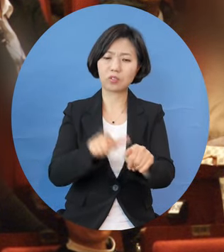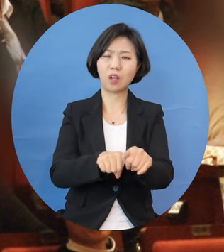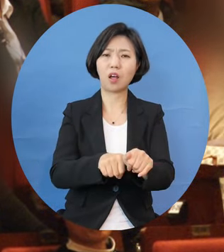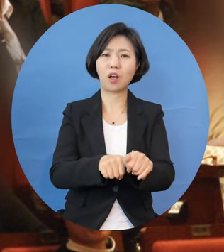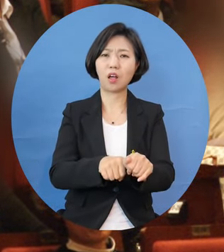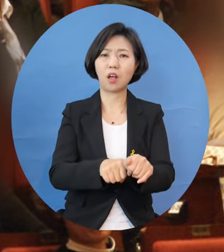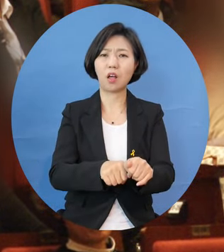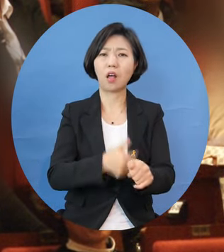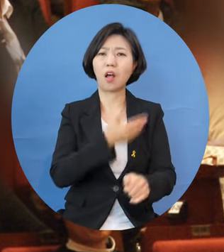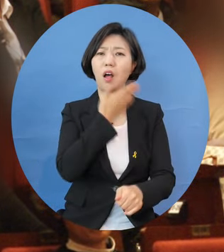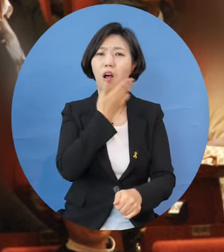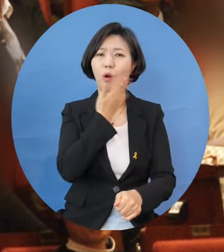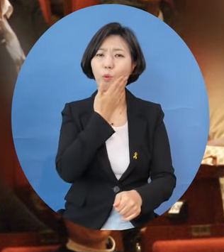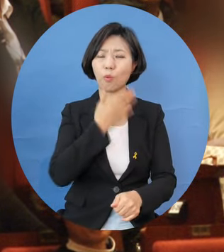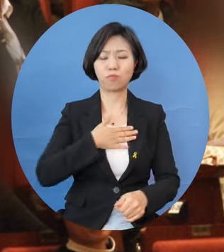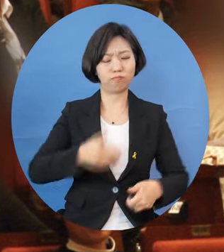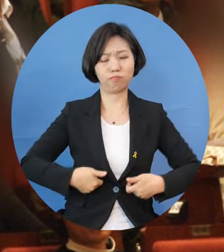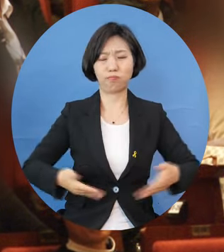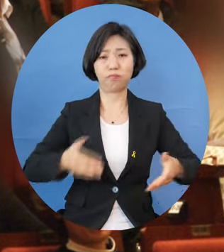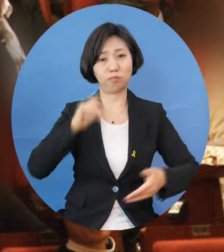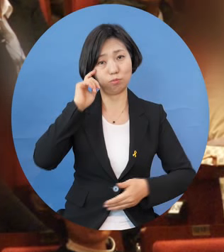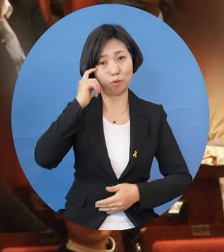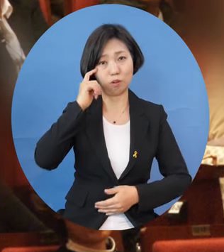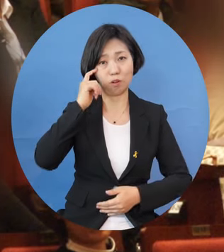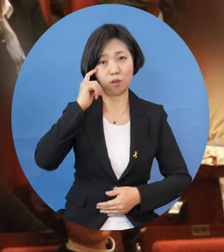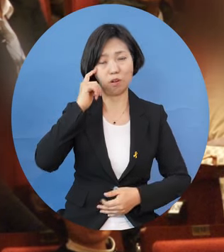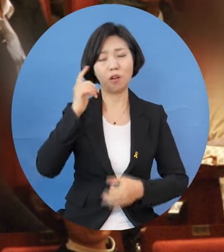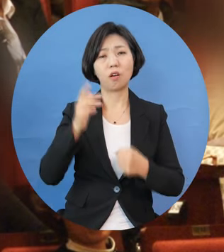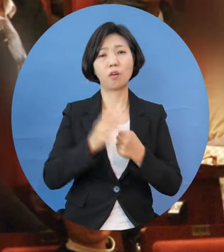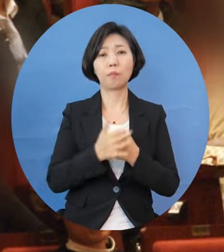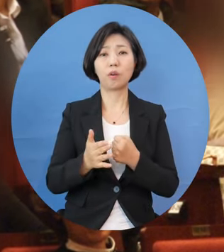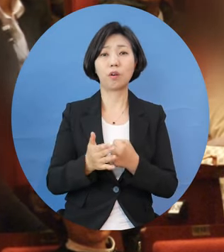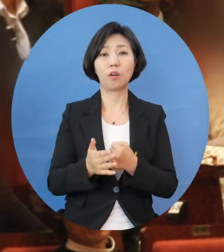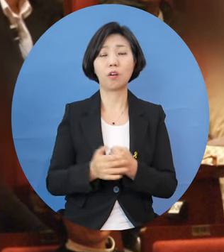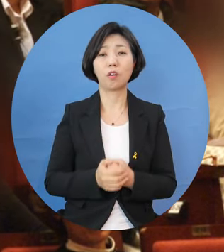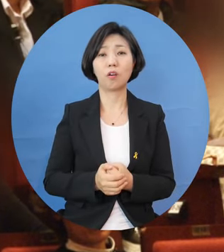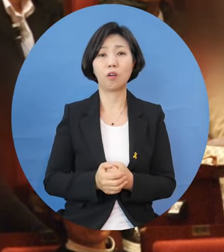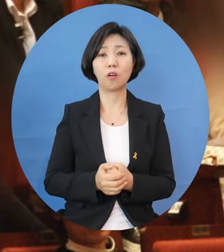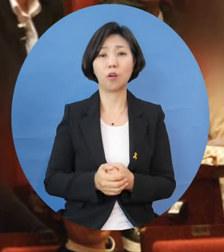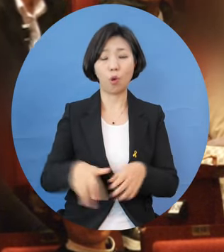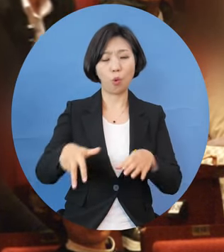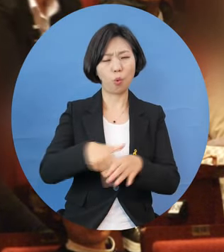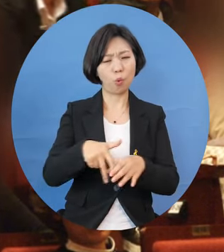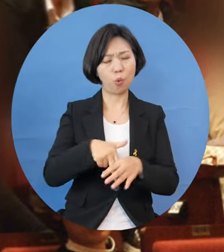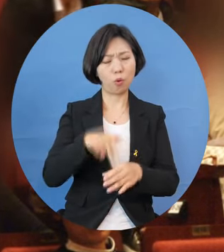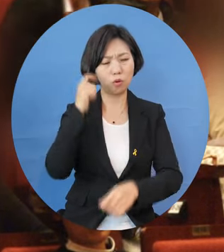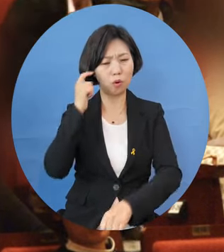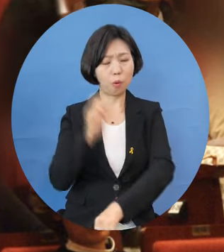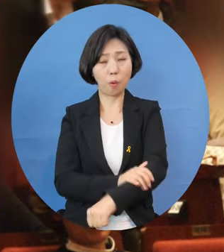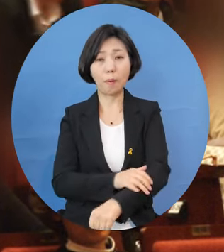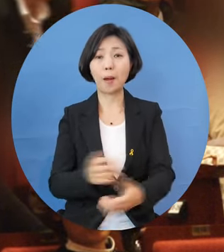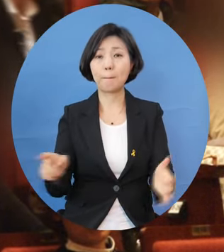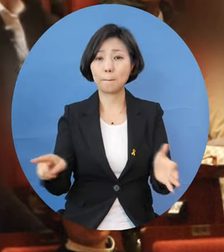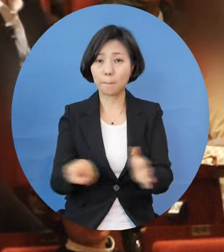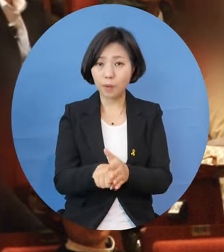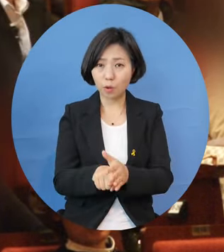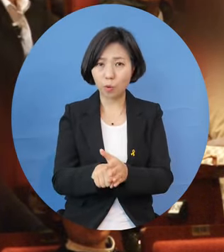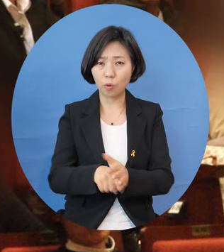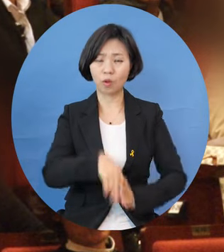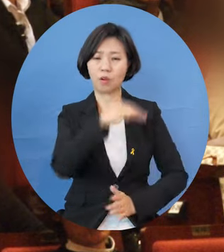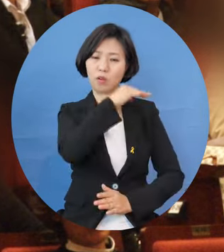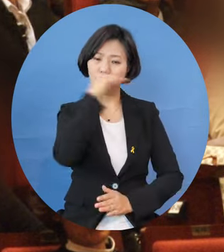저한테는 좀 필요가 없다는 생각이 들어가지고 어떻게 하면은 종교를 현명하게 믿고 올바르게 믿을 수